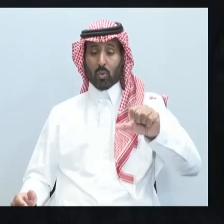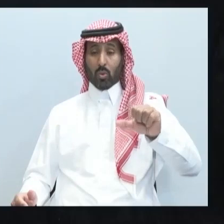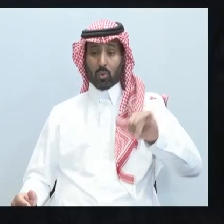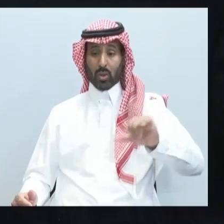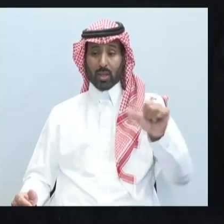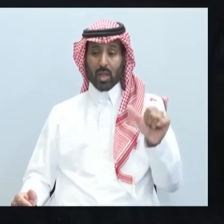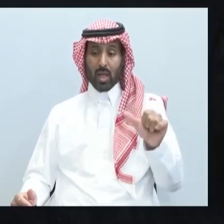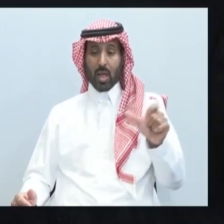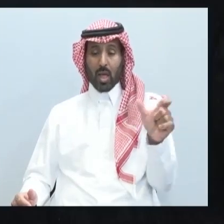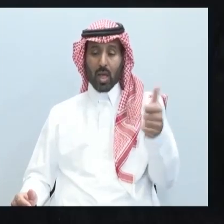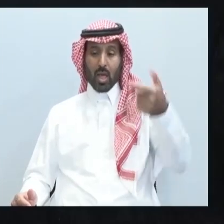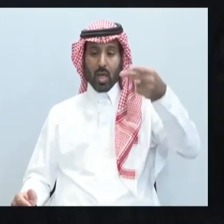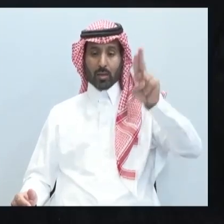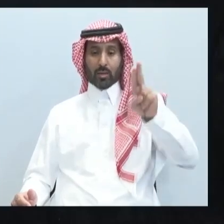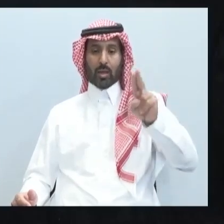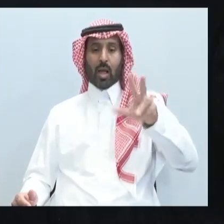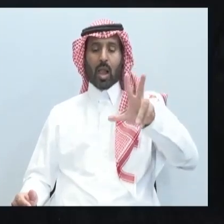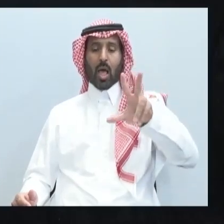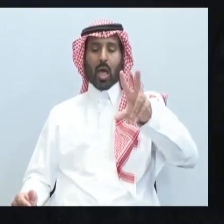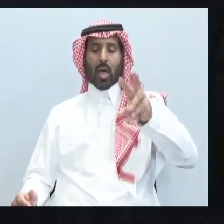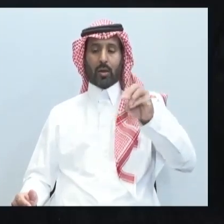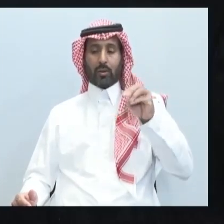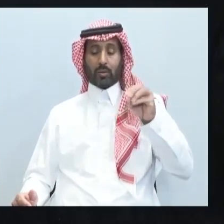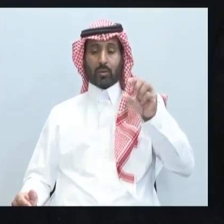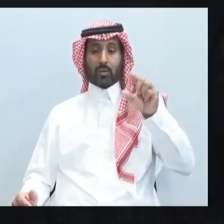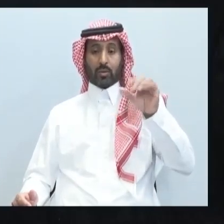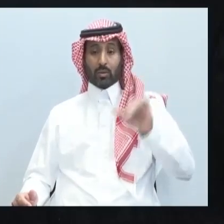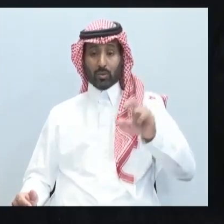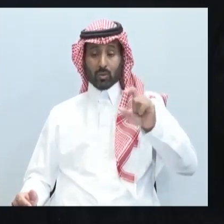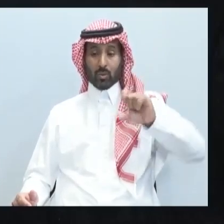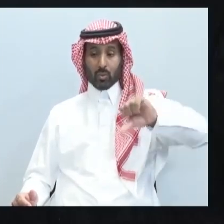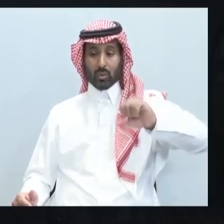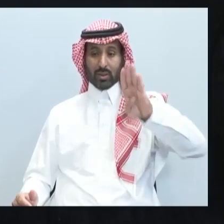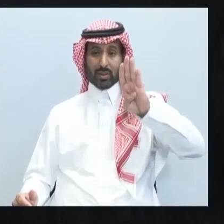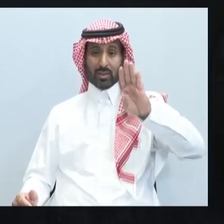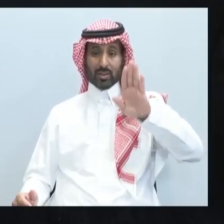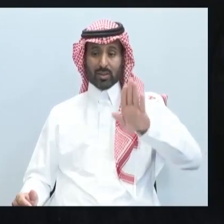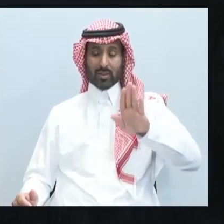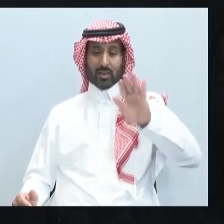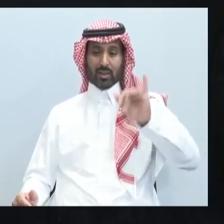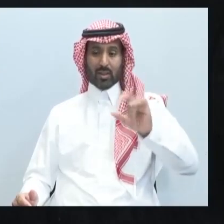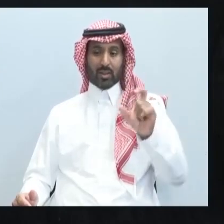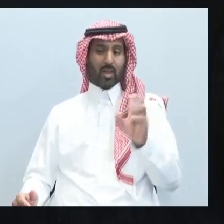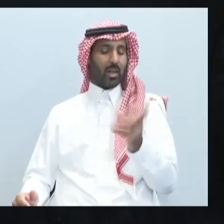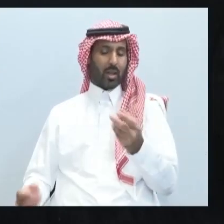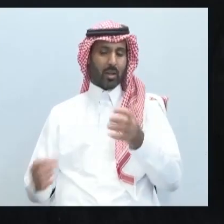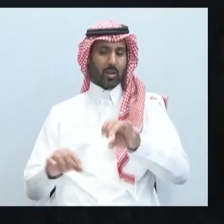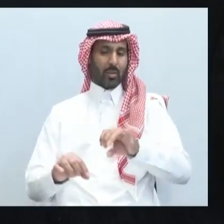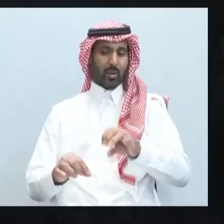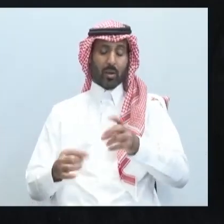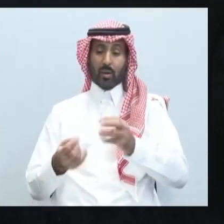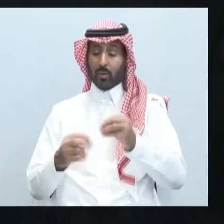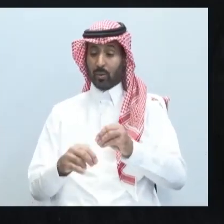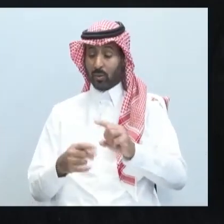الذي يميز الحمض هو عباره عن تراكيز الهيدروجين والذي يميز القاعده هو تراكيز الهيدروكسيد كلما كانت